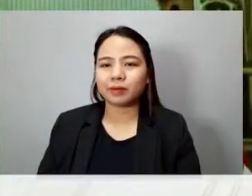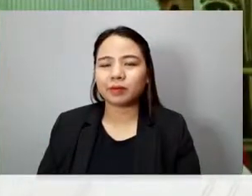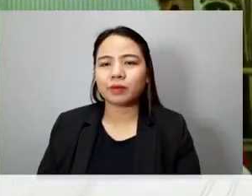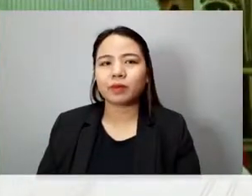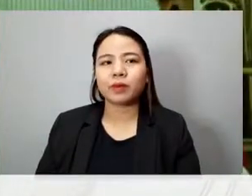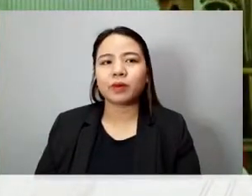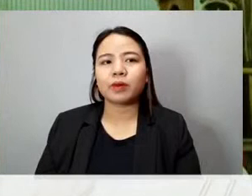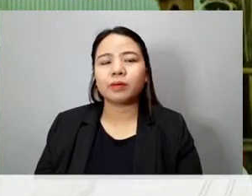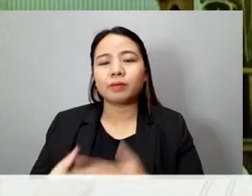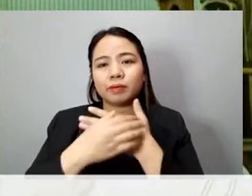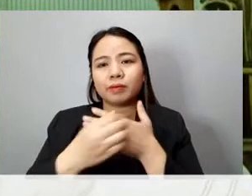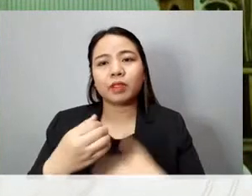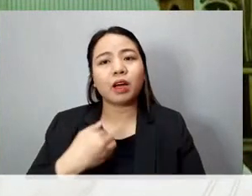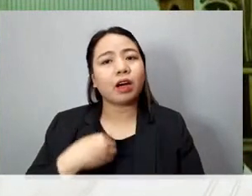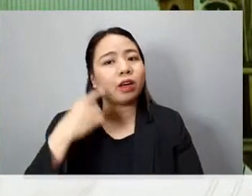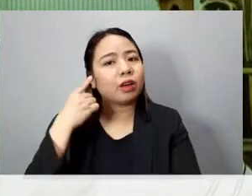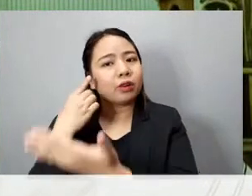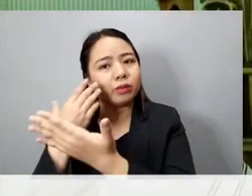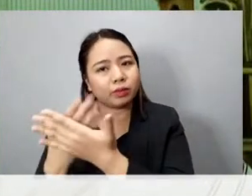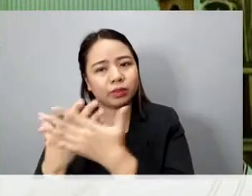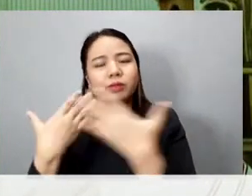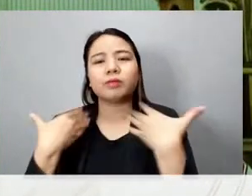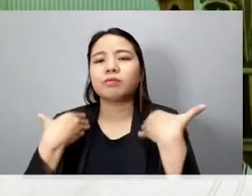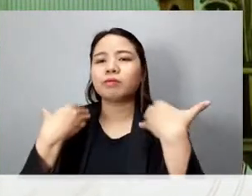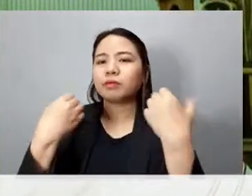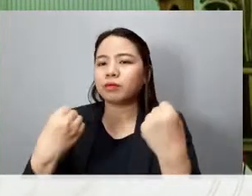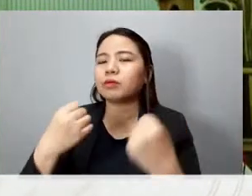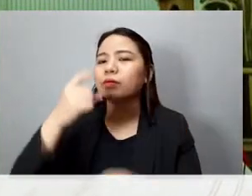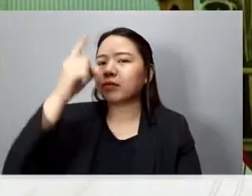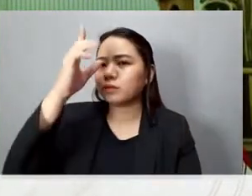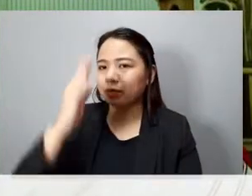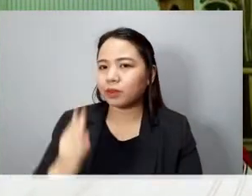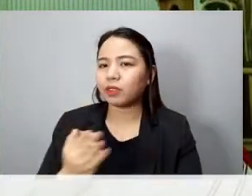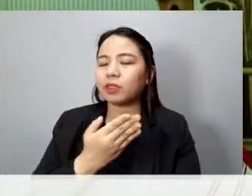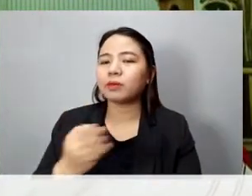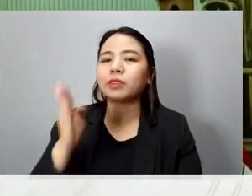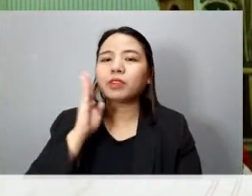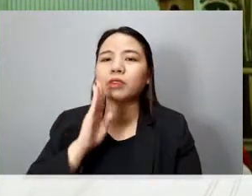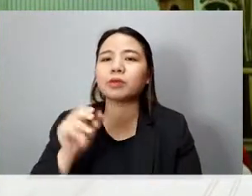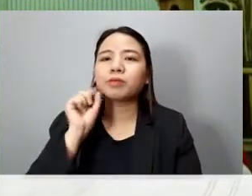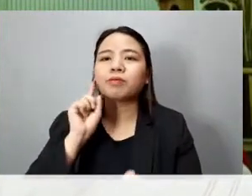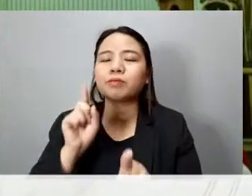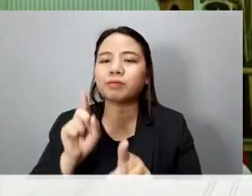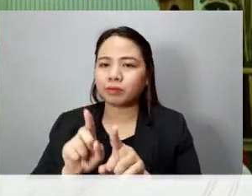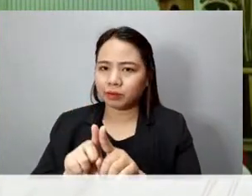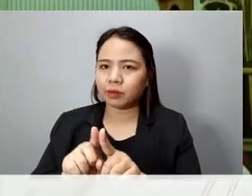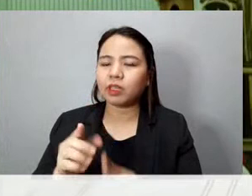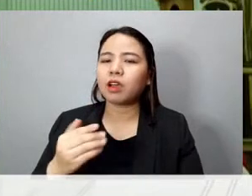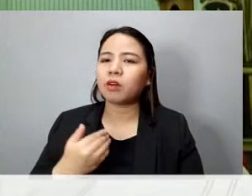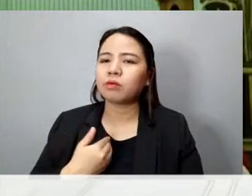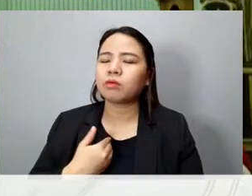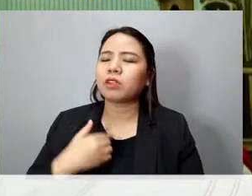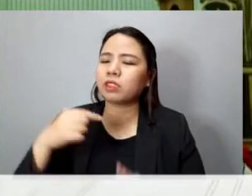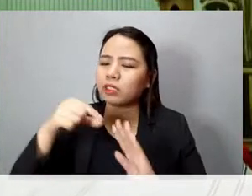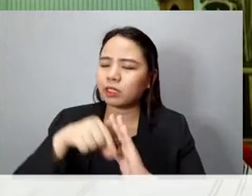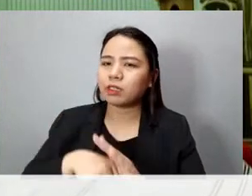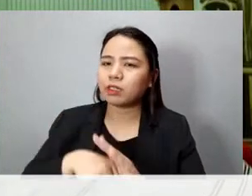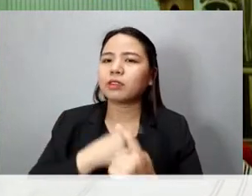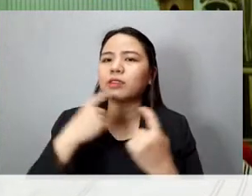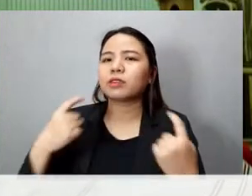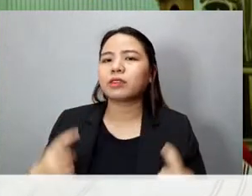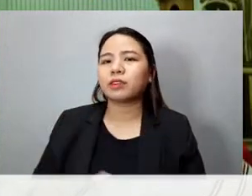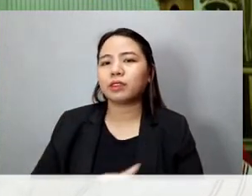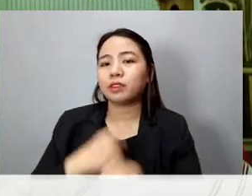Inaamin ko sa makapangyarihang Diyos at sa inyo mga kapatid, na lubha ako nagkasala